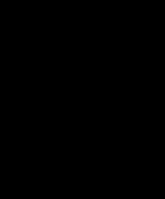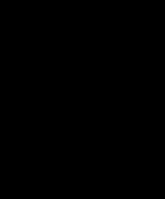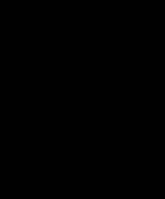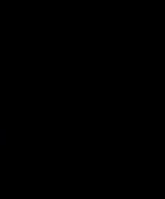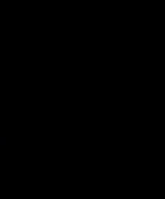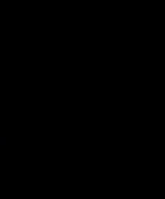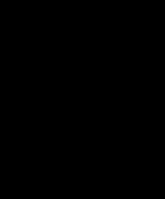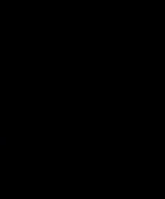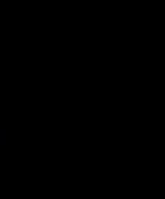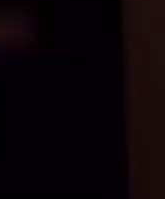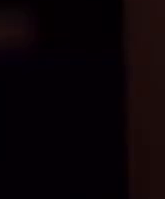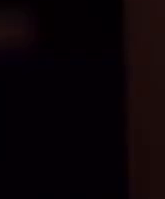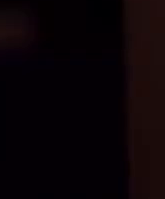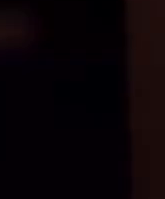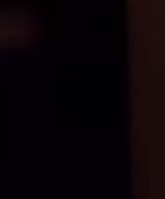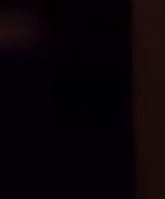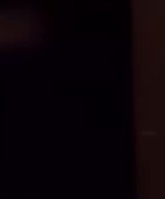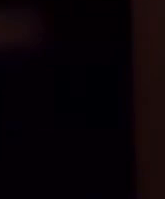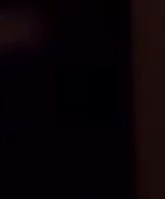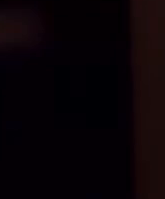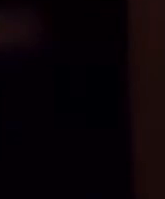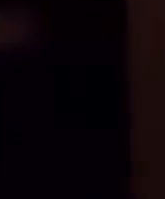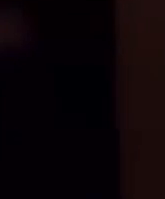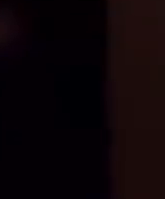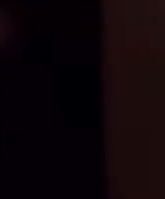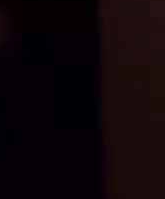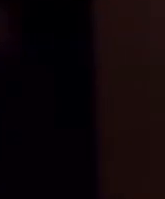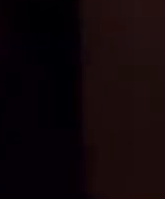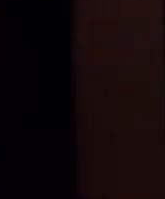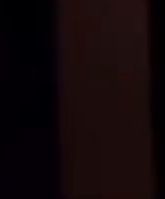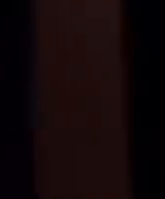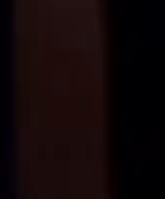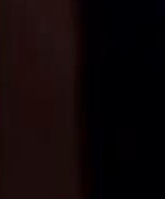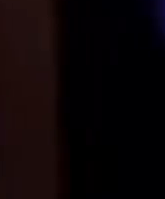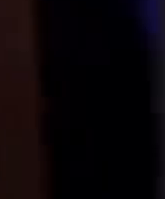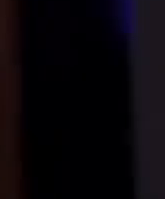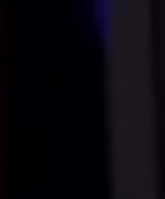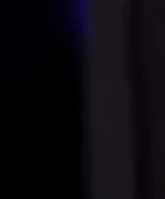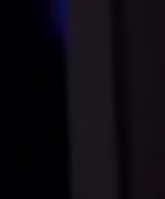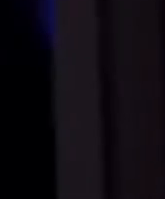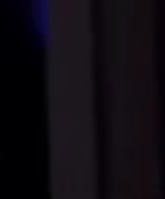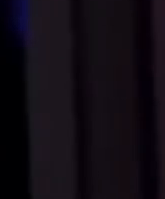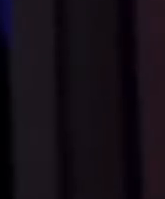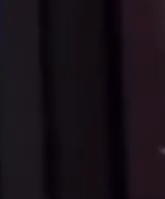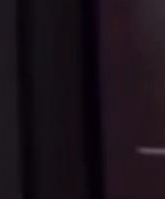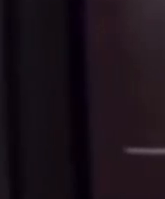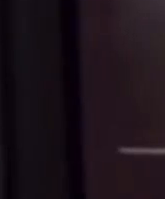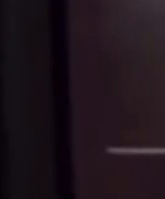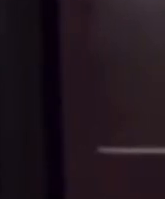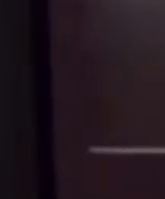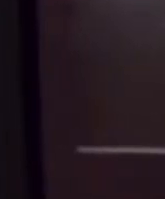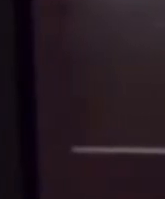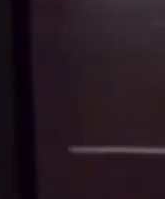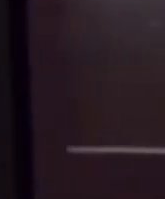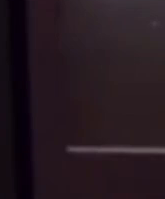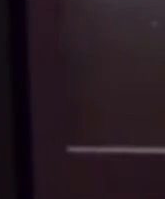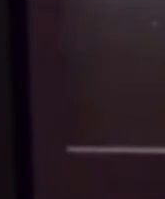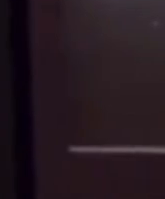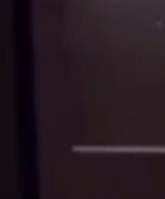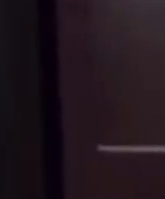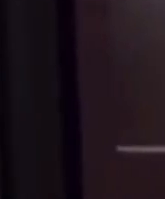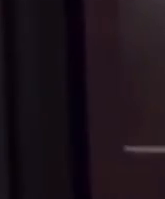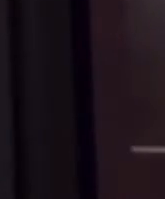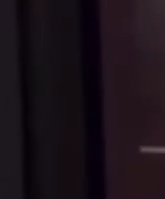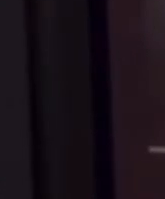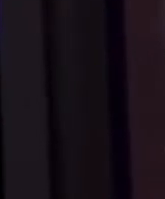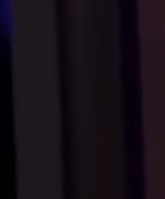wakfu, na walikuwa wanawekwa wakfu kwa damu, na walikuwa wananyunyiziwa, walikuwa walipokuwa wananyuziwa, maana yake wamewekwa wakfu.